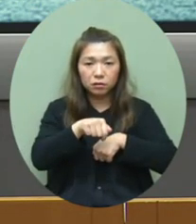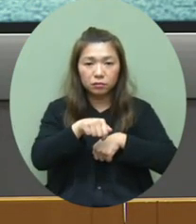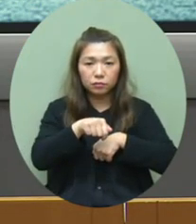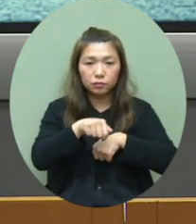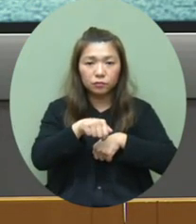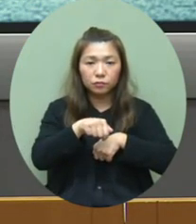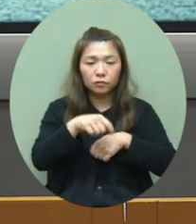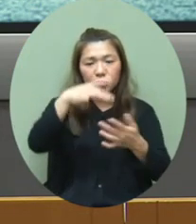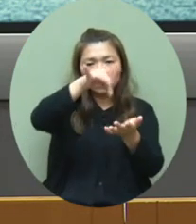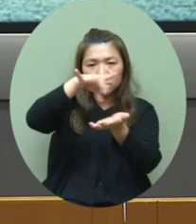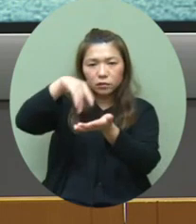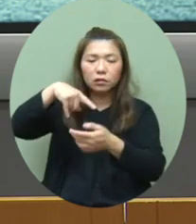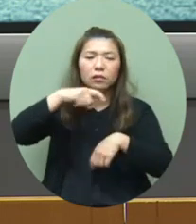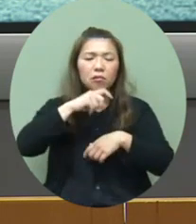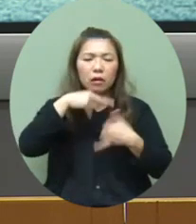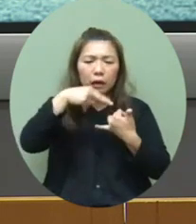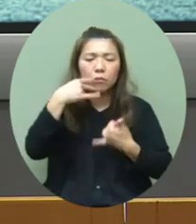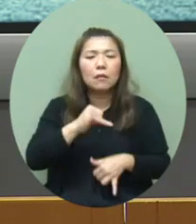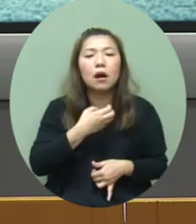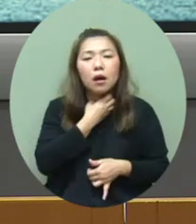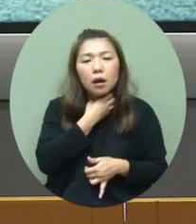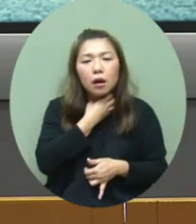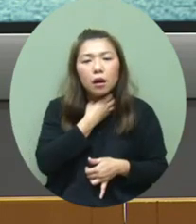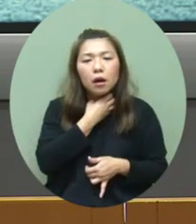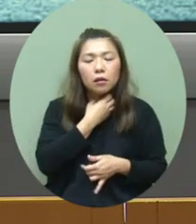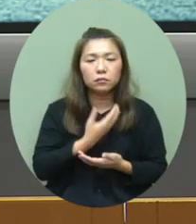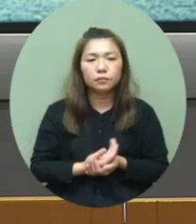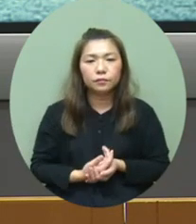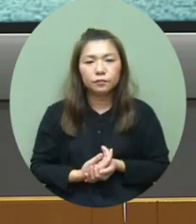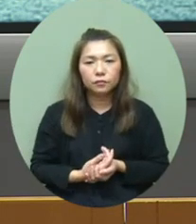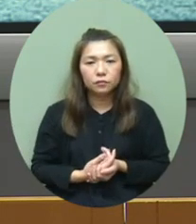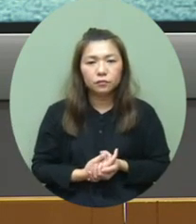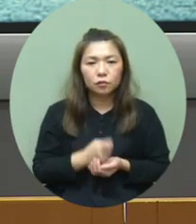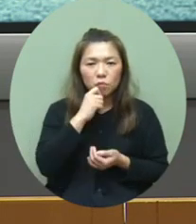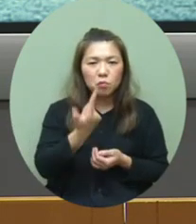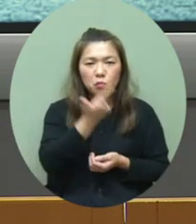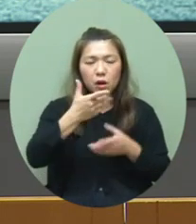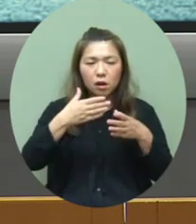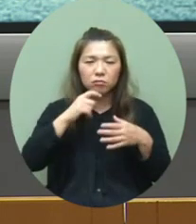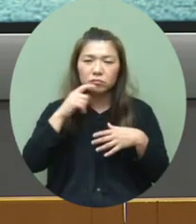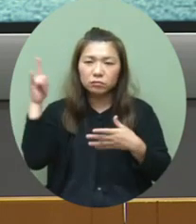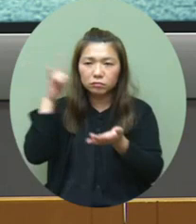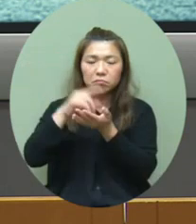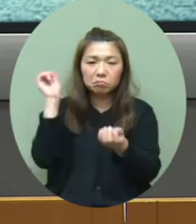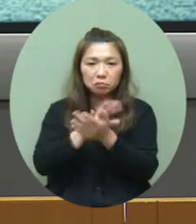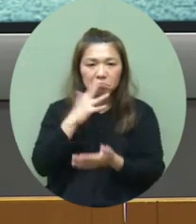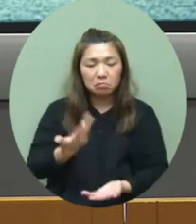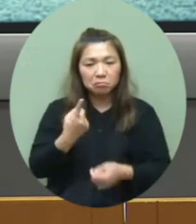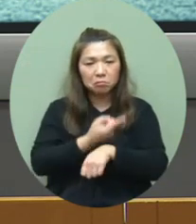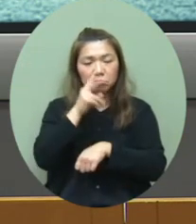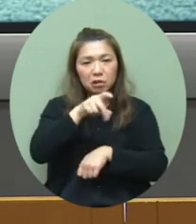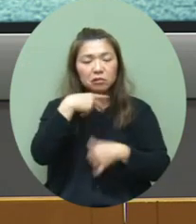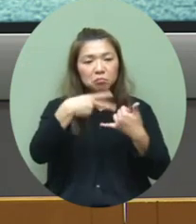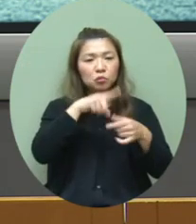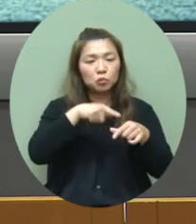係攞啲樣本係檢驗唔到啦。咁至於大部分嘅輸入個案咧，我哋都見到咧係喺檢